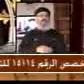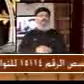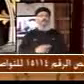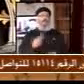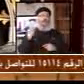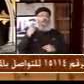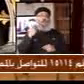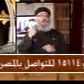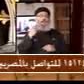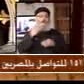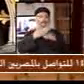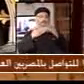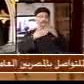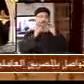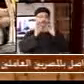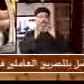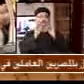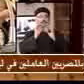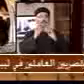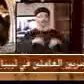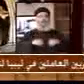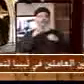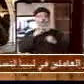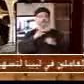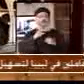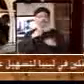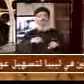كم عندك من النظام؟ النظام في حياة، في